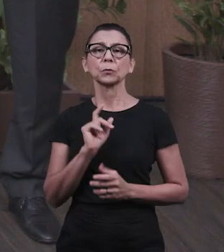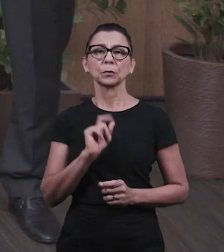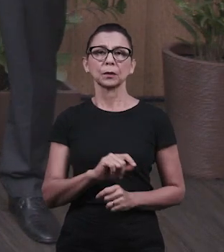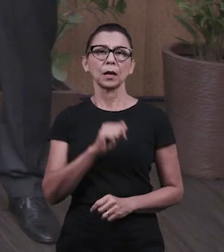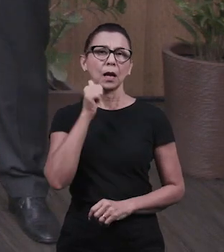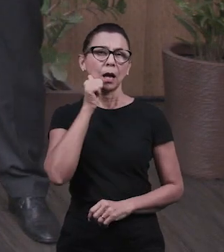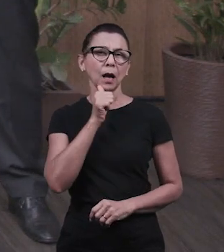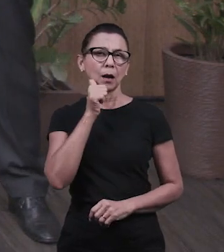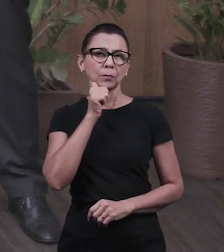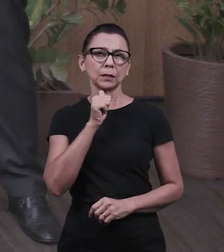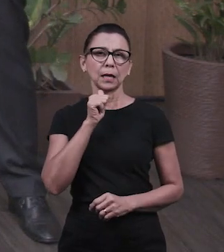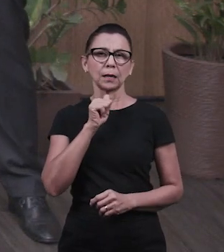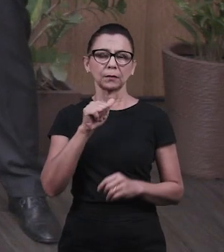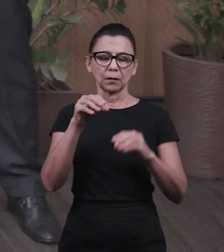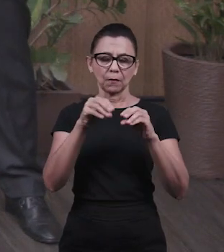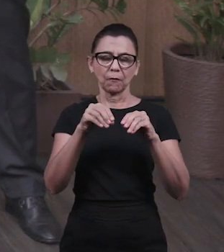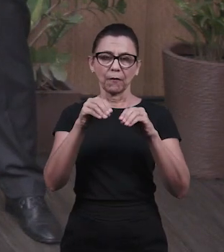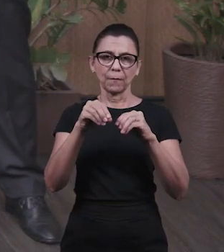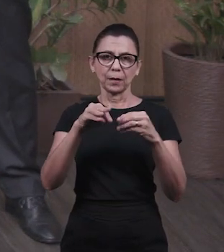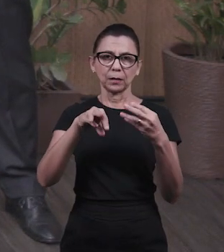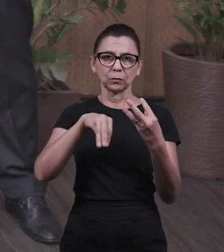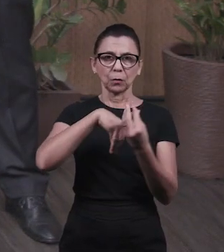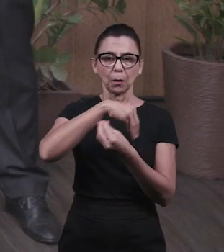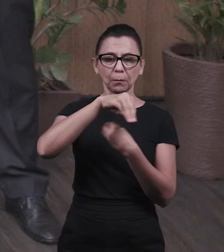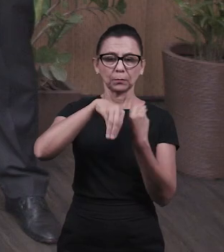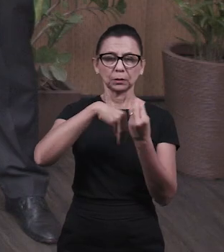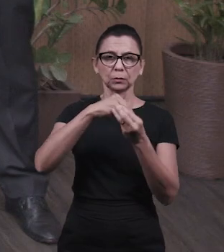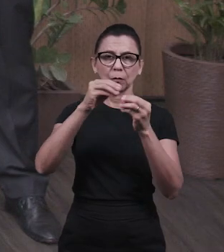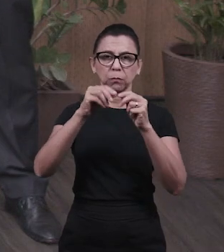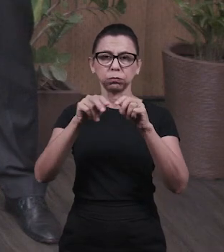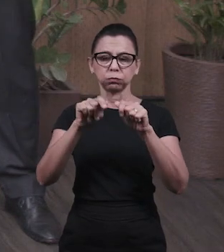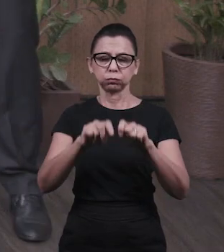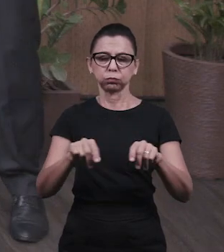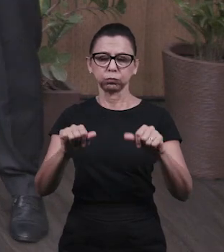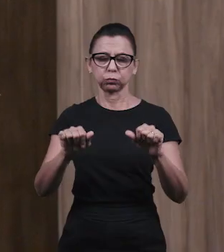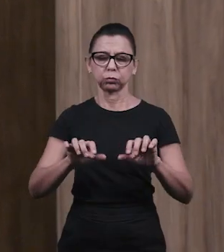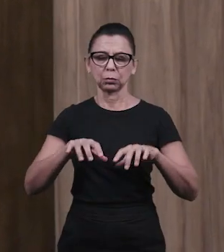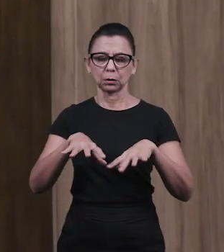закваску в 3 меры муки, пока не вскисло все. То